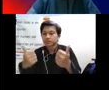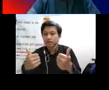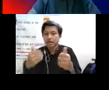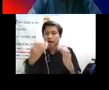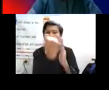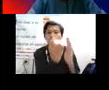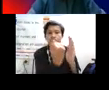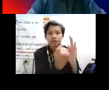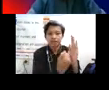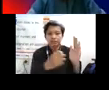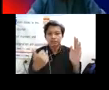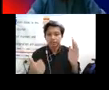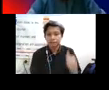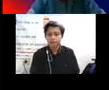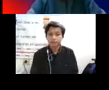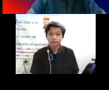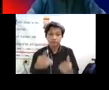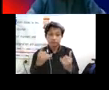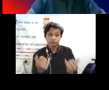kita coba lagi